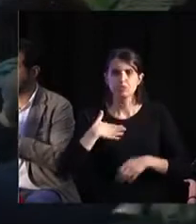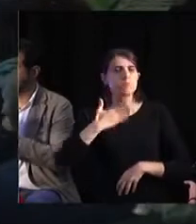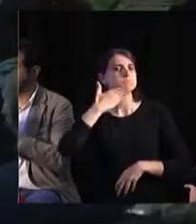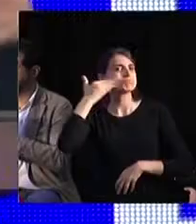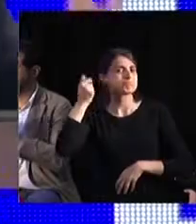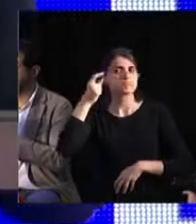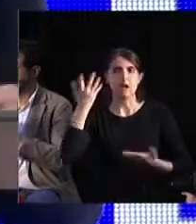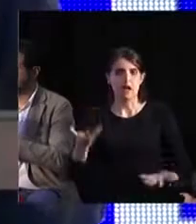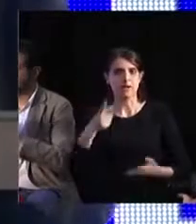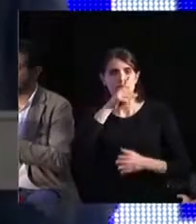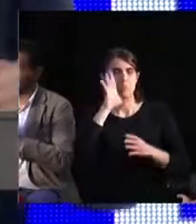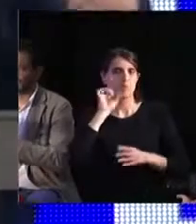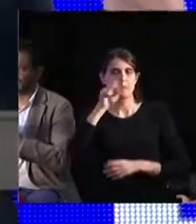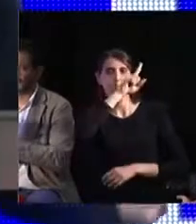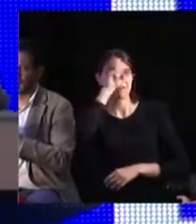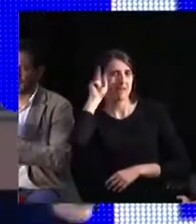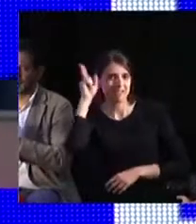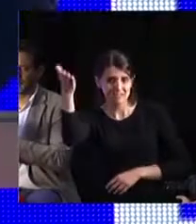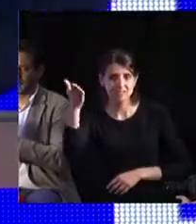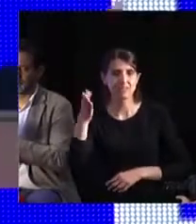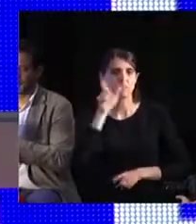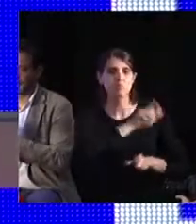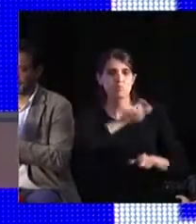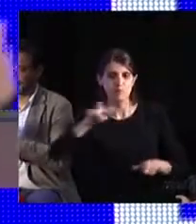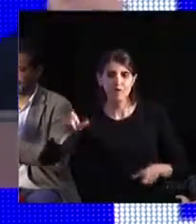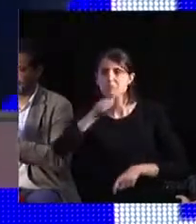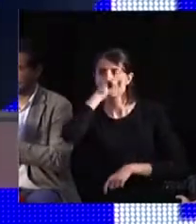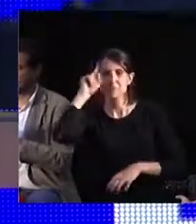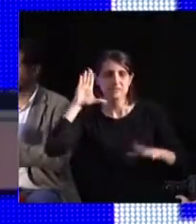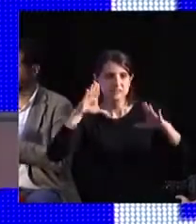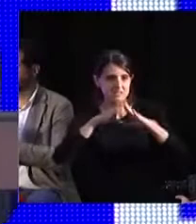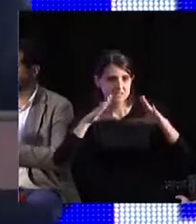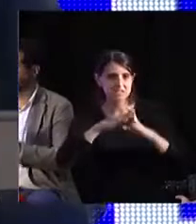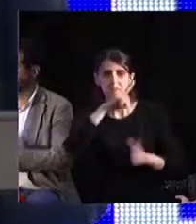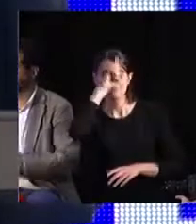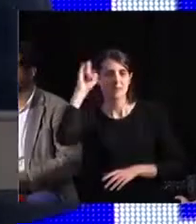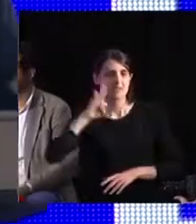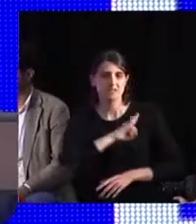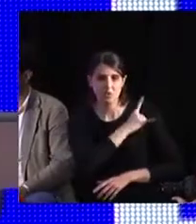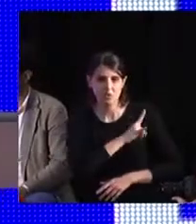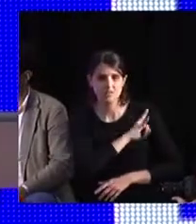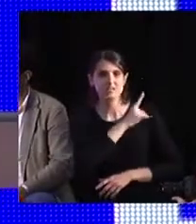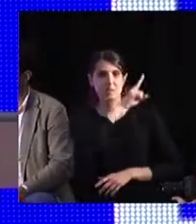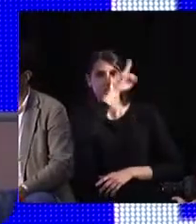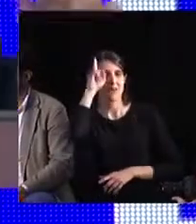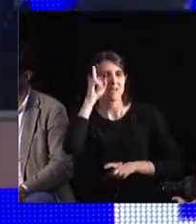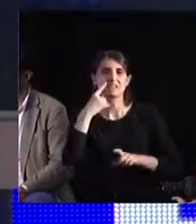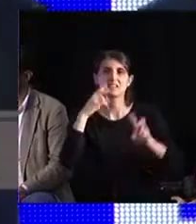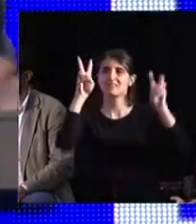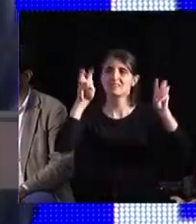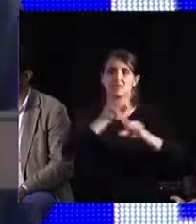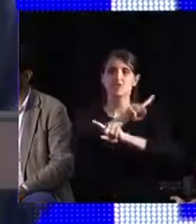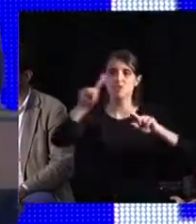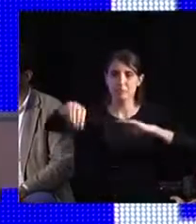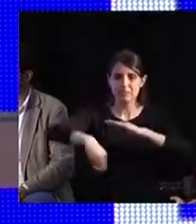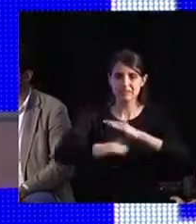Madrid Popular, del 15M, del Madrid feminista, del Madrid ecologista, del Madrid del no passaran, del Madrid que